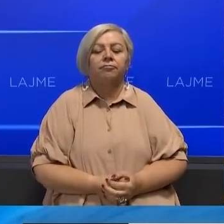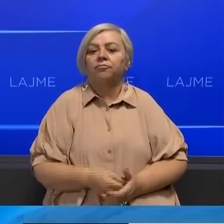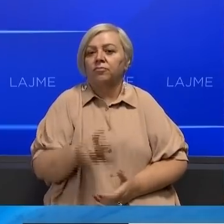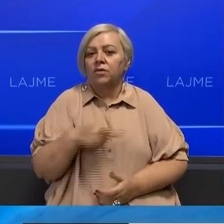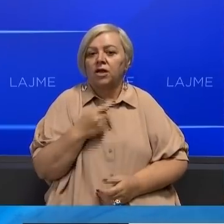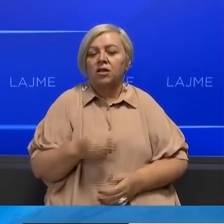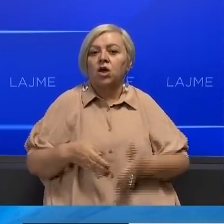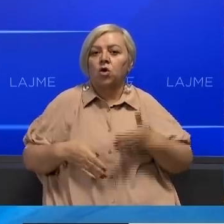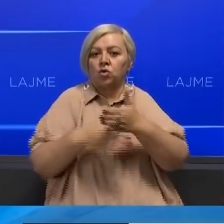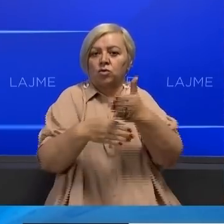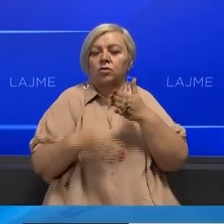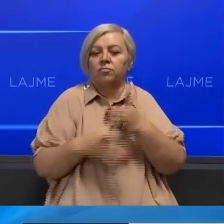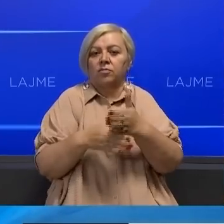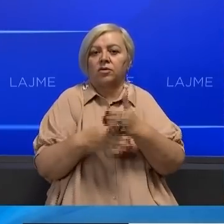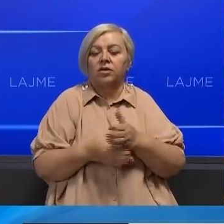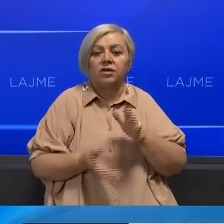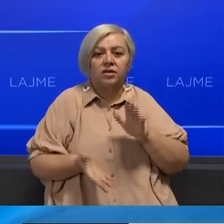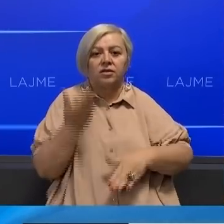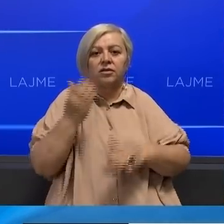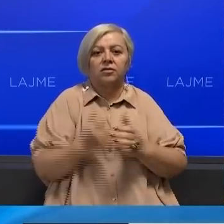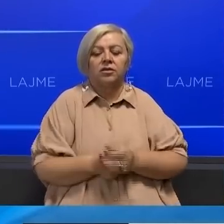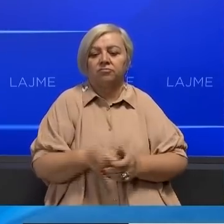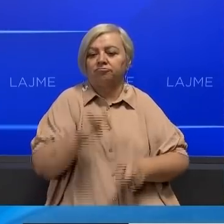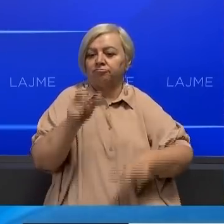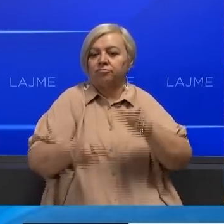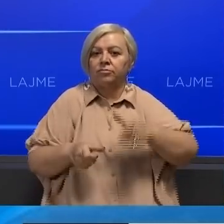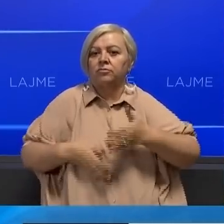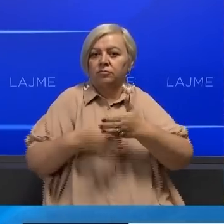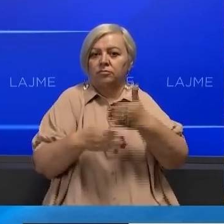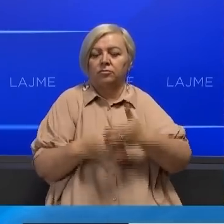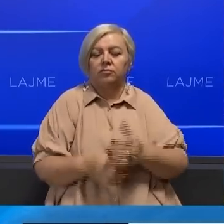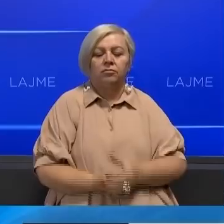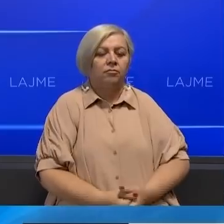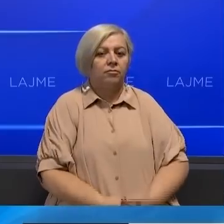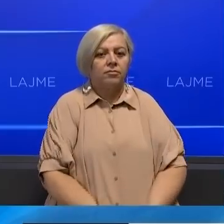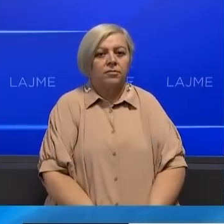dhe kontribuojnë në rritjen e mirëqenjes së qytetarëve.